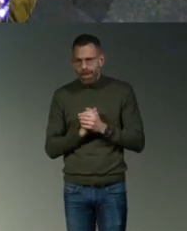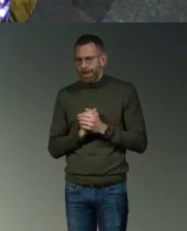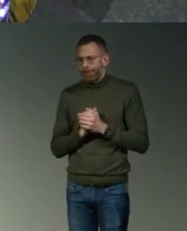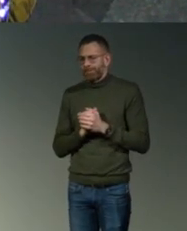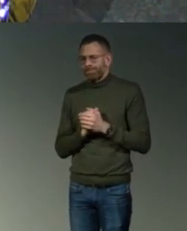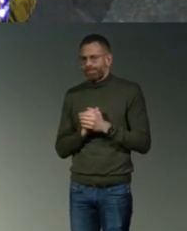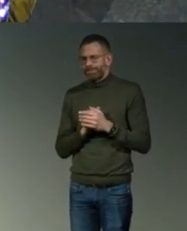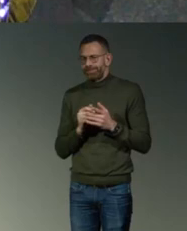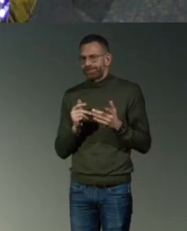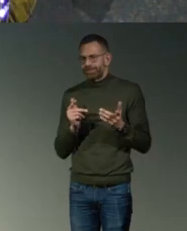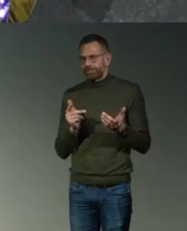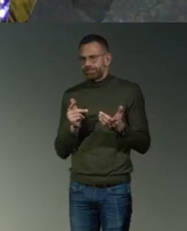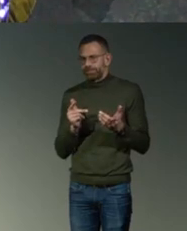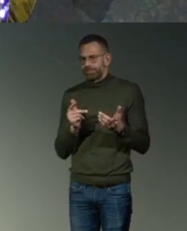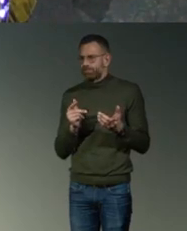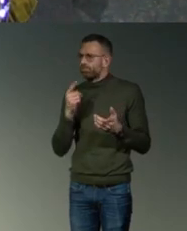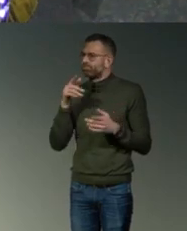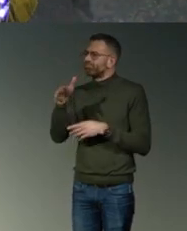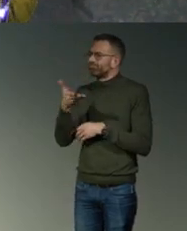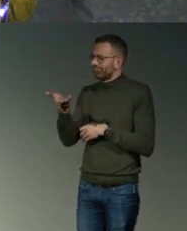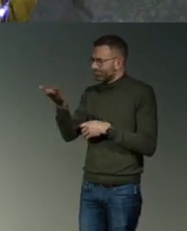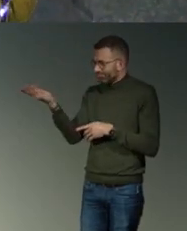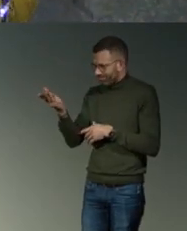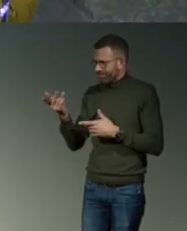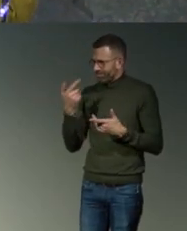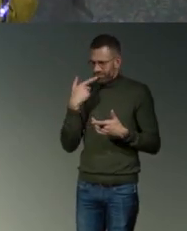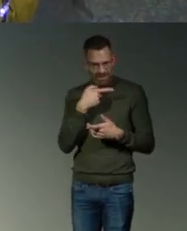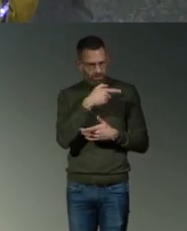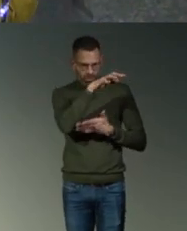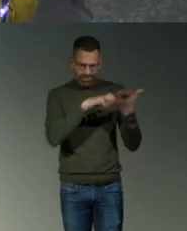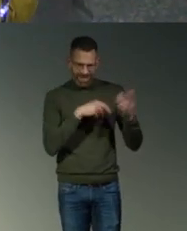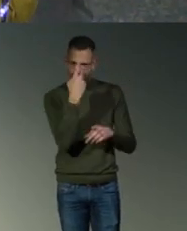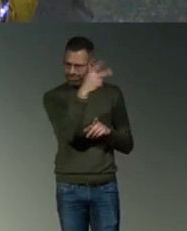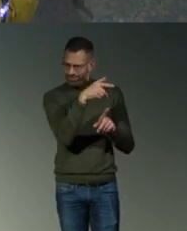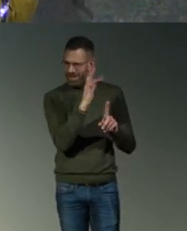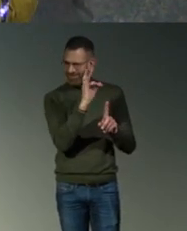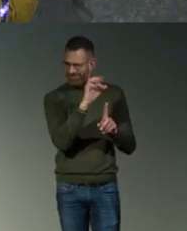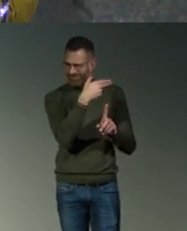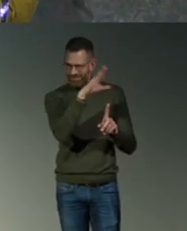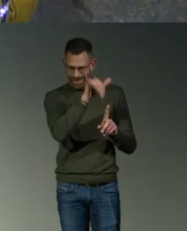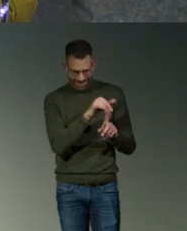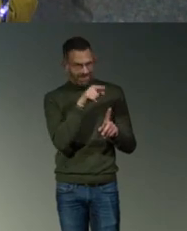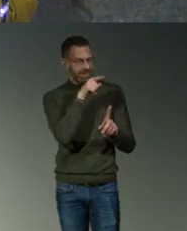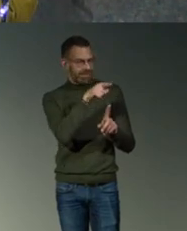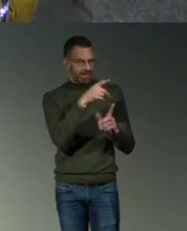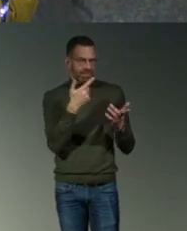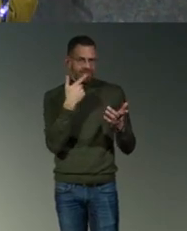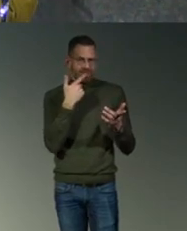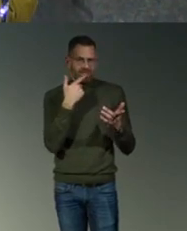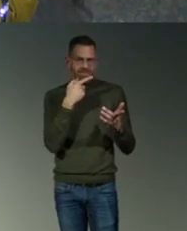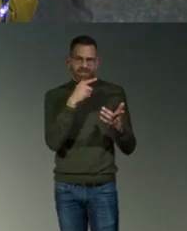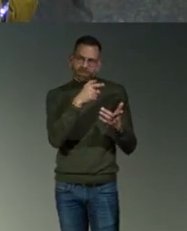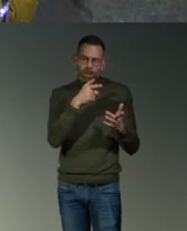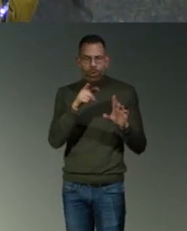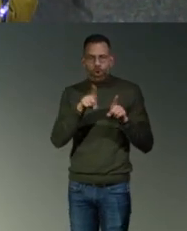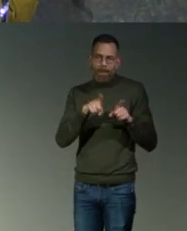je rappelle au public le dispositif de votre texte, Fanny, c'est à la fois, je dirais, une dimension plus